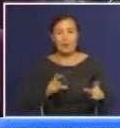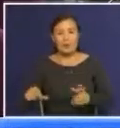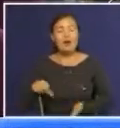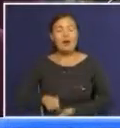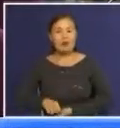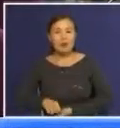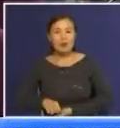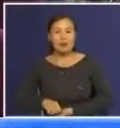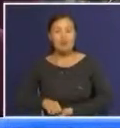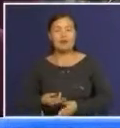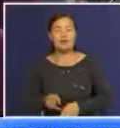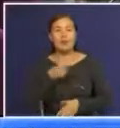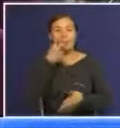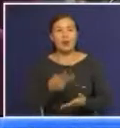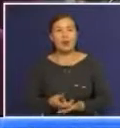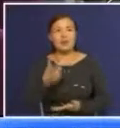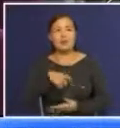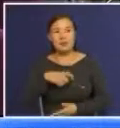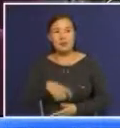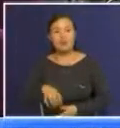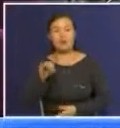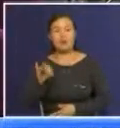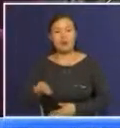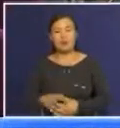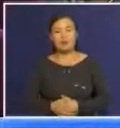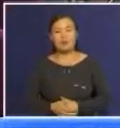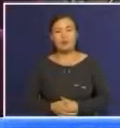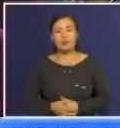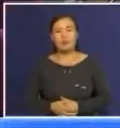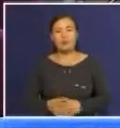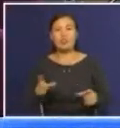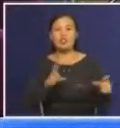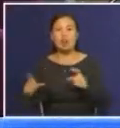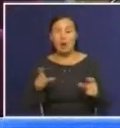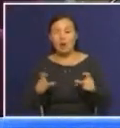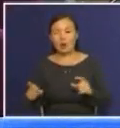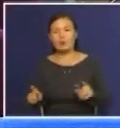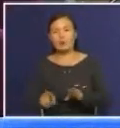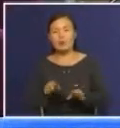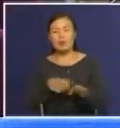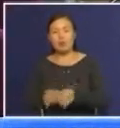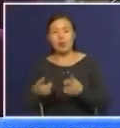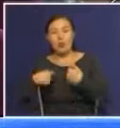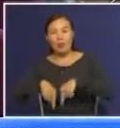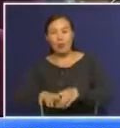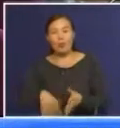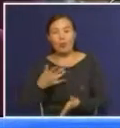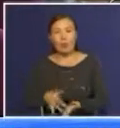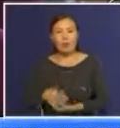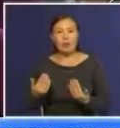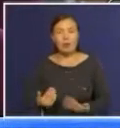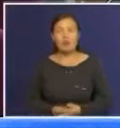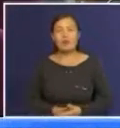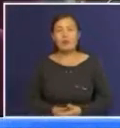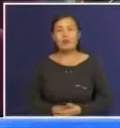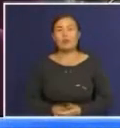свое мастерство показать. Это второй шахматный турнир, который проводится в рамках города. Дальнейшее продолжение